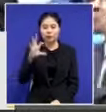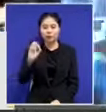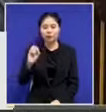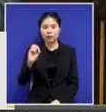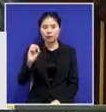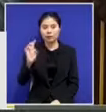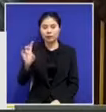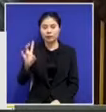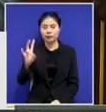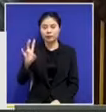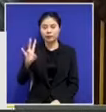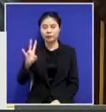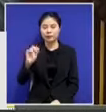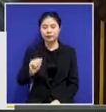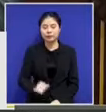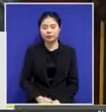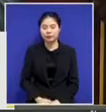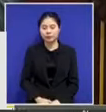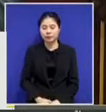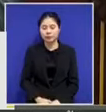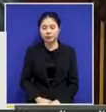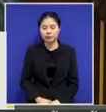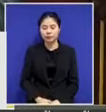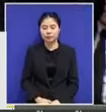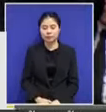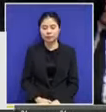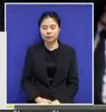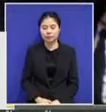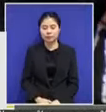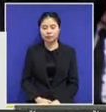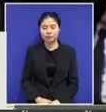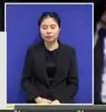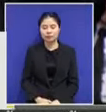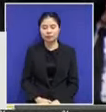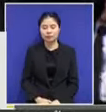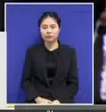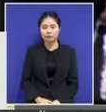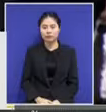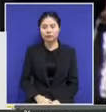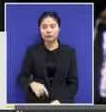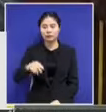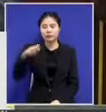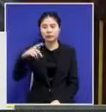297นายประกรณ์วุฒิอุดมพิพัฒน์สกุล คุณธนาธรจึงรุ่งเรืองกิจครับ